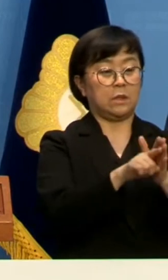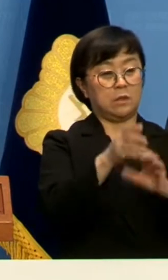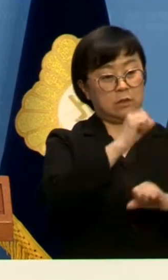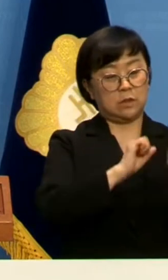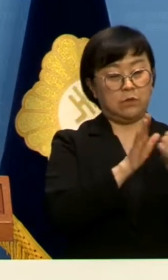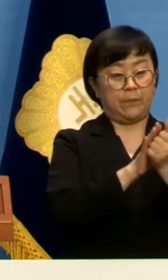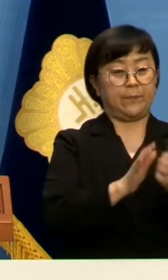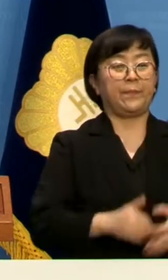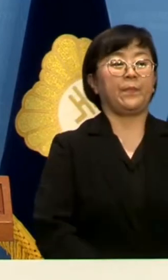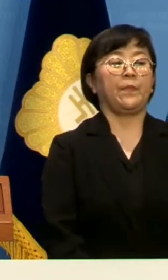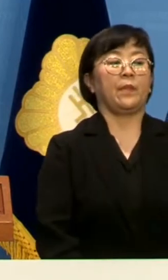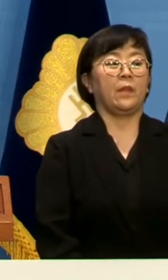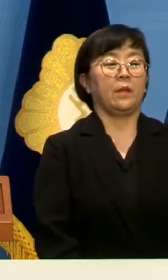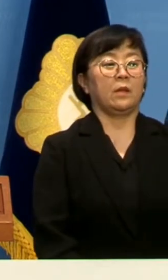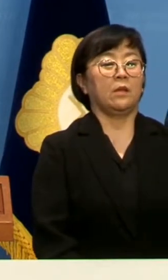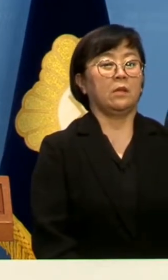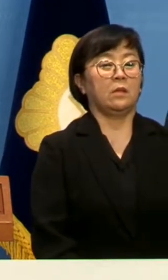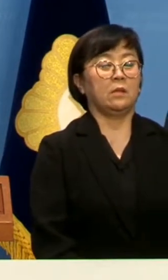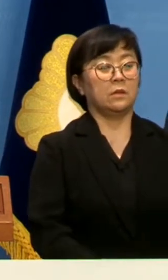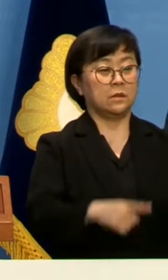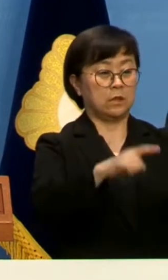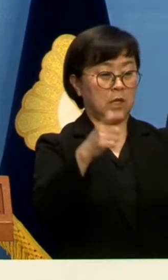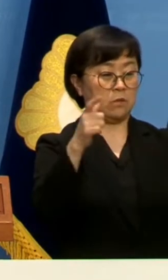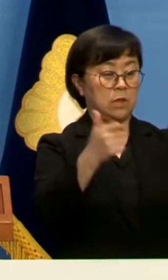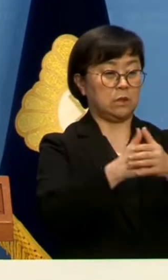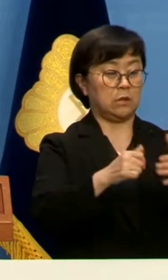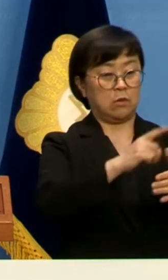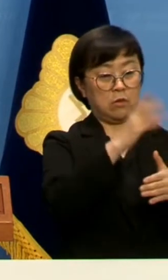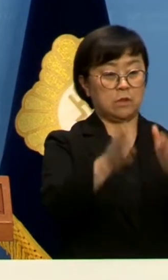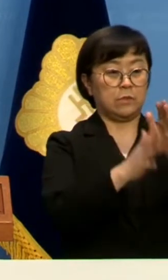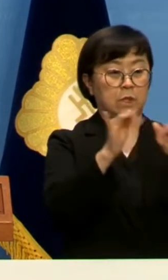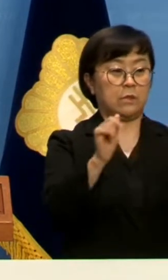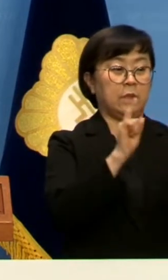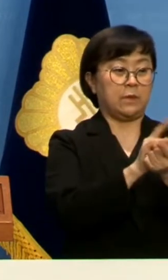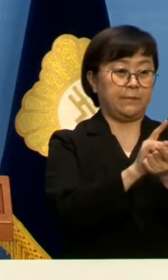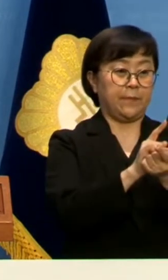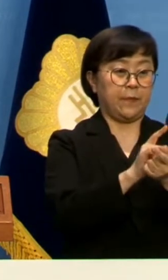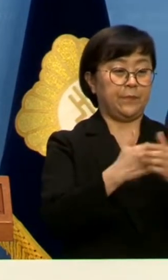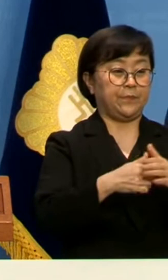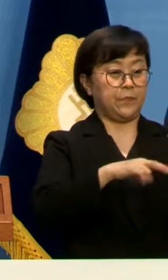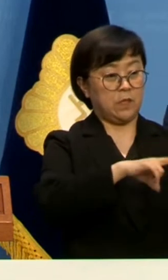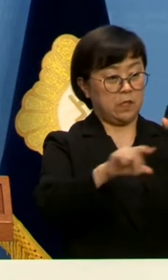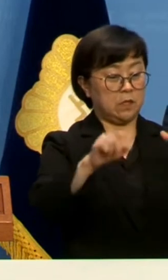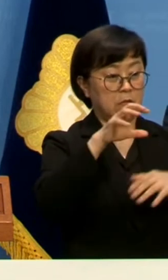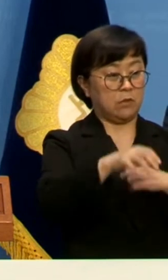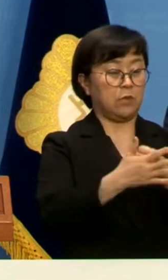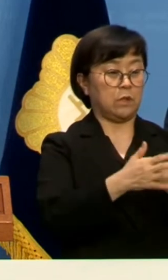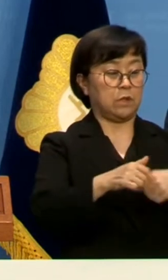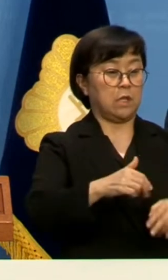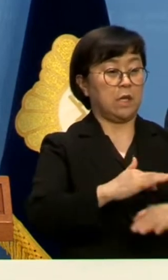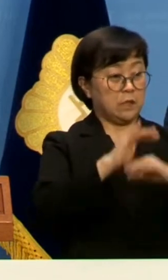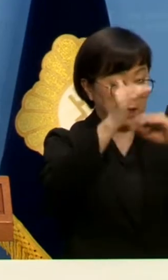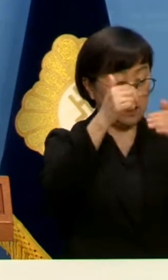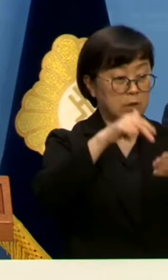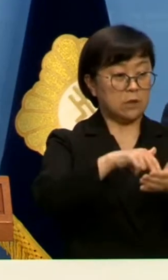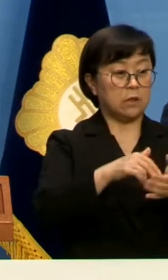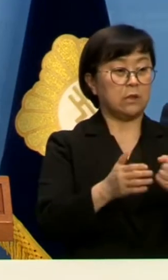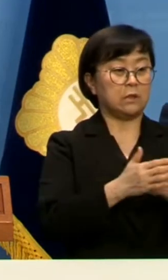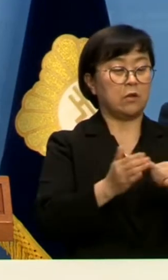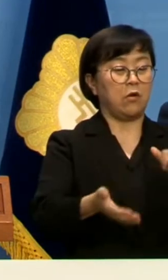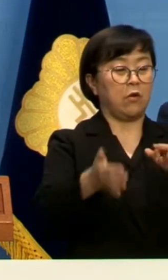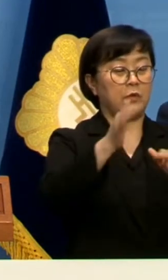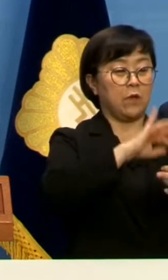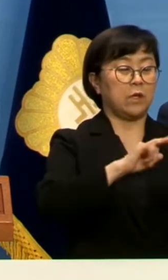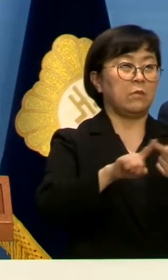적극 지원하겠습니다. 서대문에서 여러 시민분들을 만났습니다. 지하철 입구 에스컬레이터 설치, 언덕길